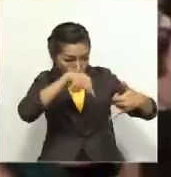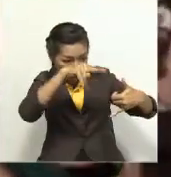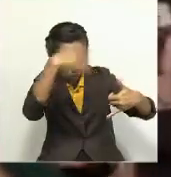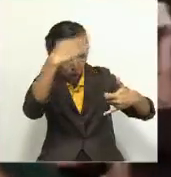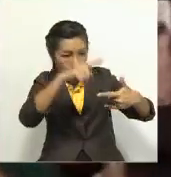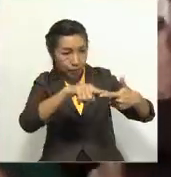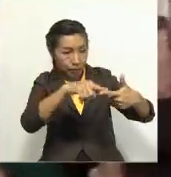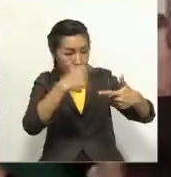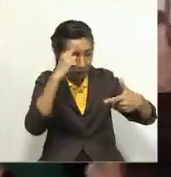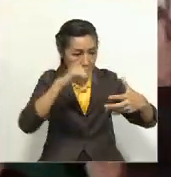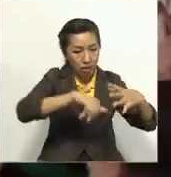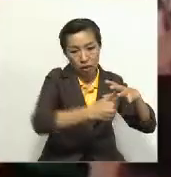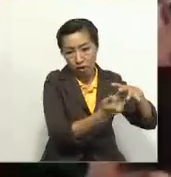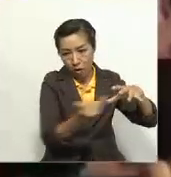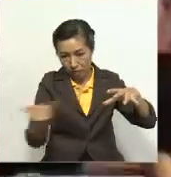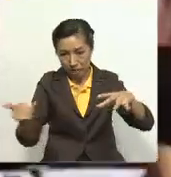เอาน้องเข้าออกมาให้ได้